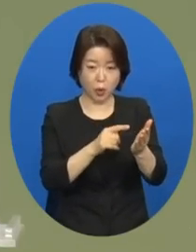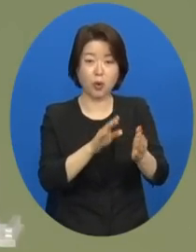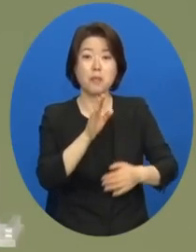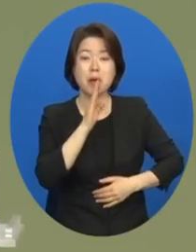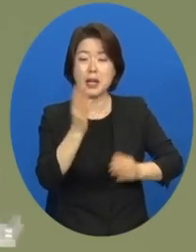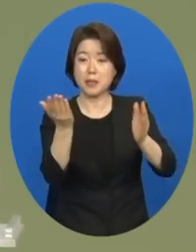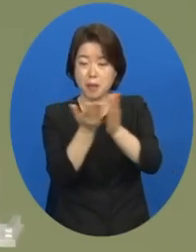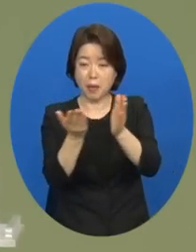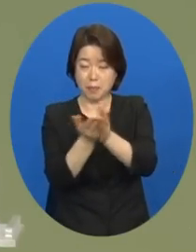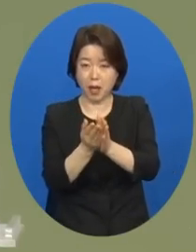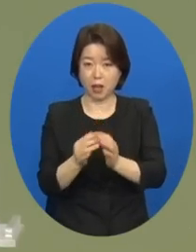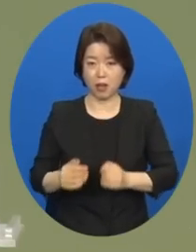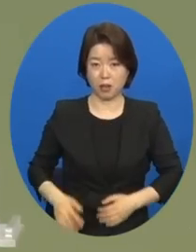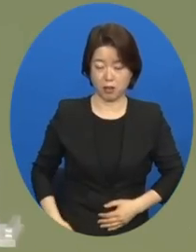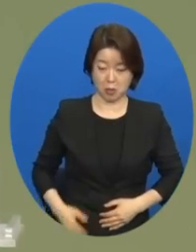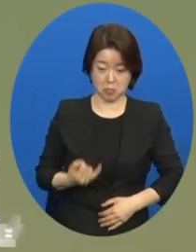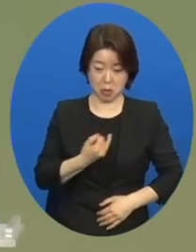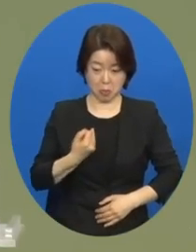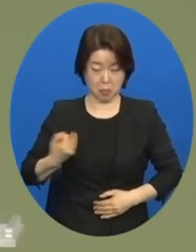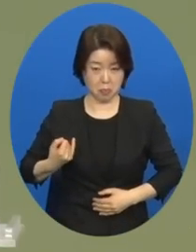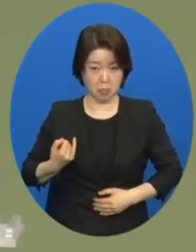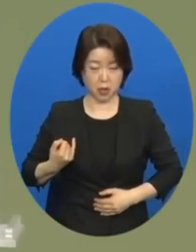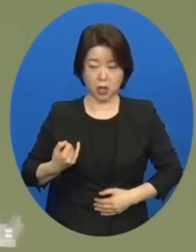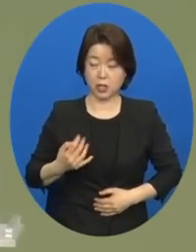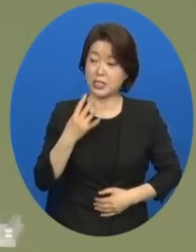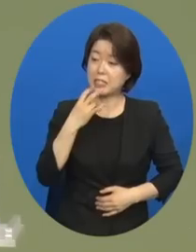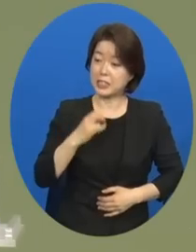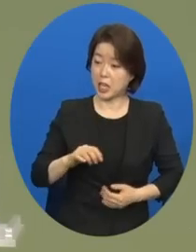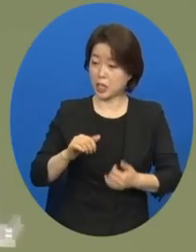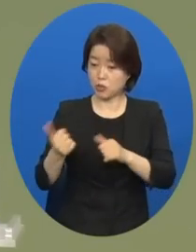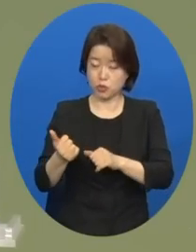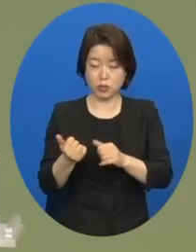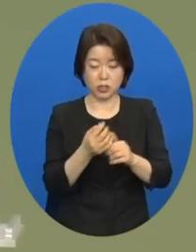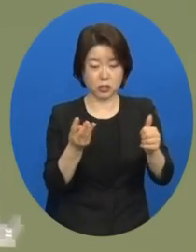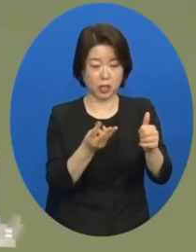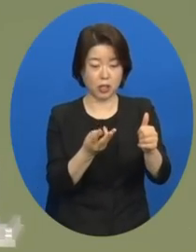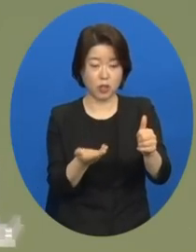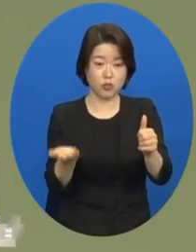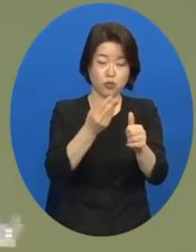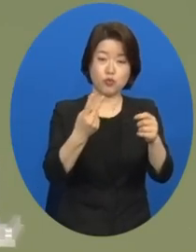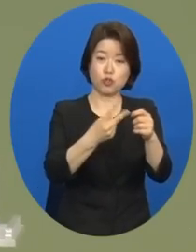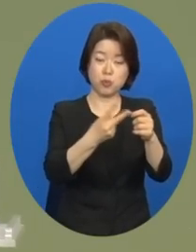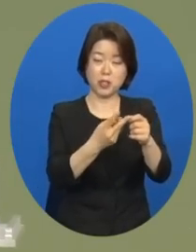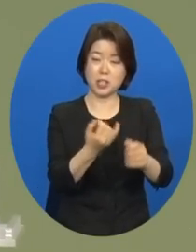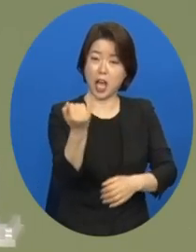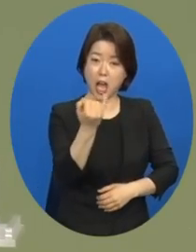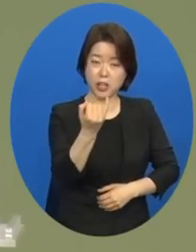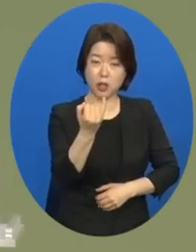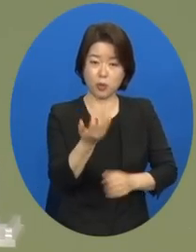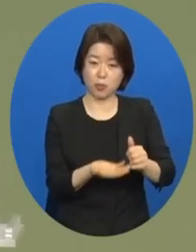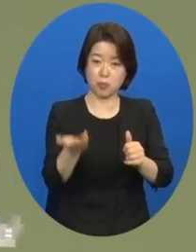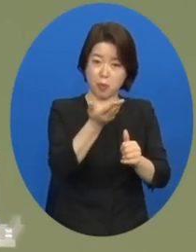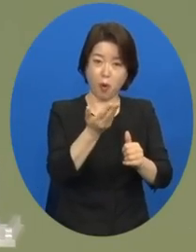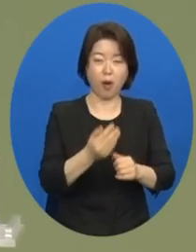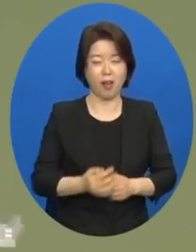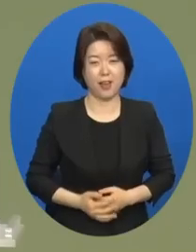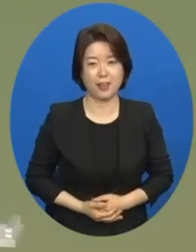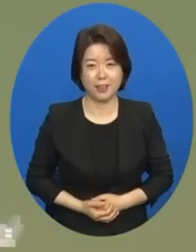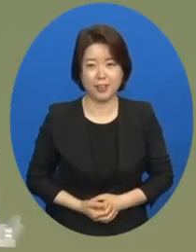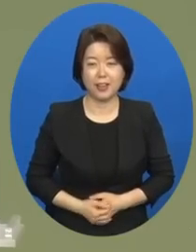이제 첩으로 있다가 죽었으니까 살아가 죽었으니까 후처로 선택했어요 그러므로 아브라함은